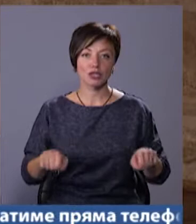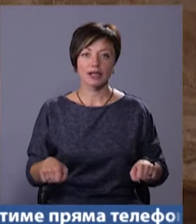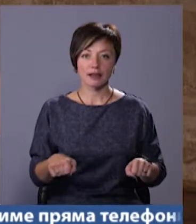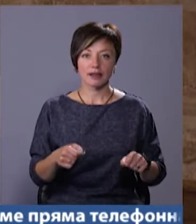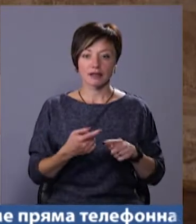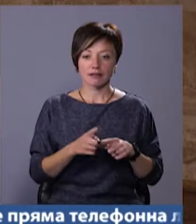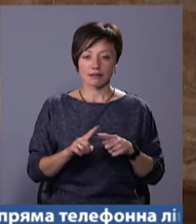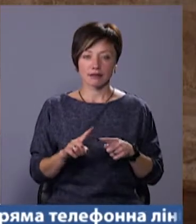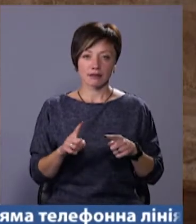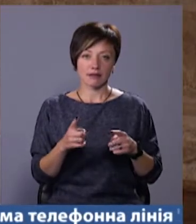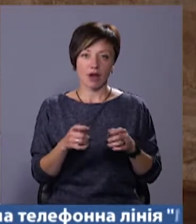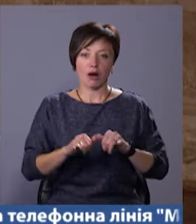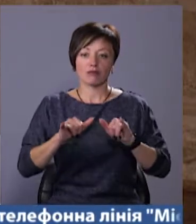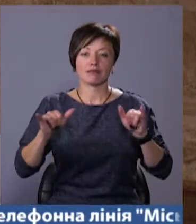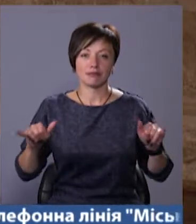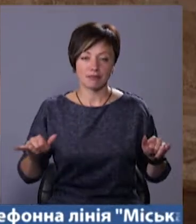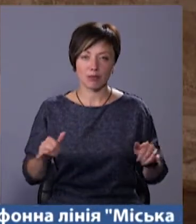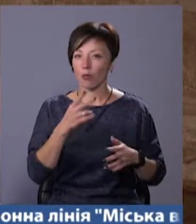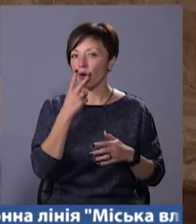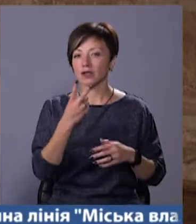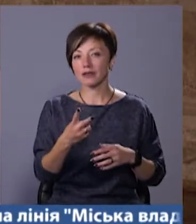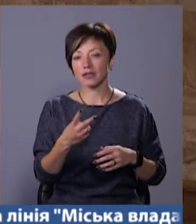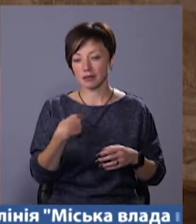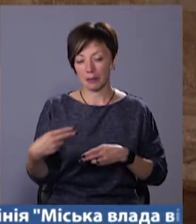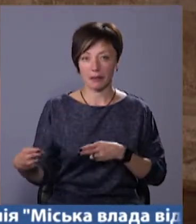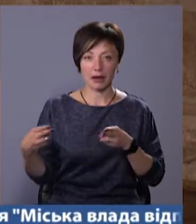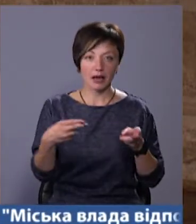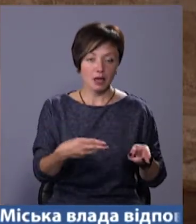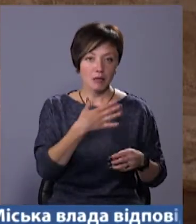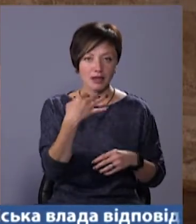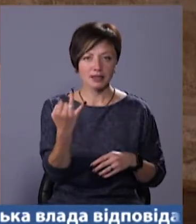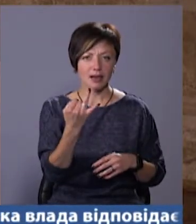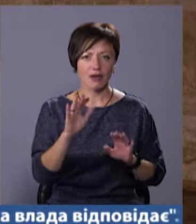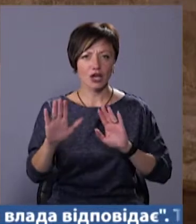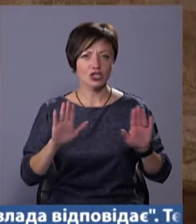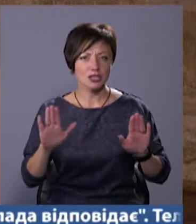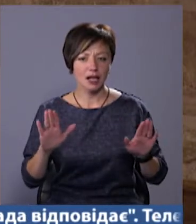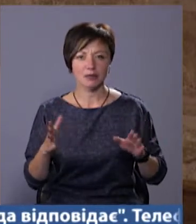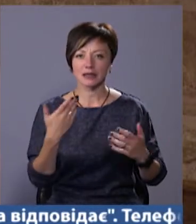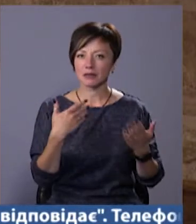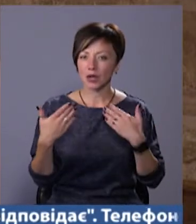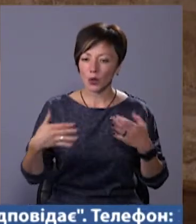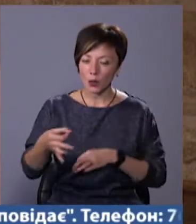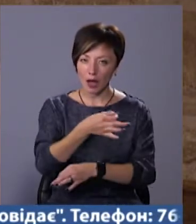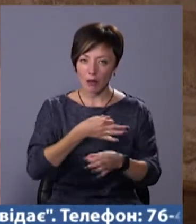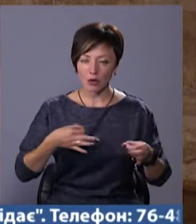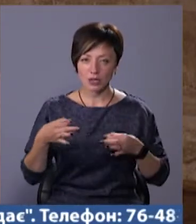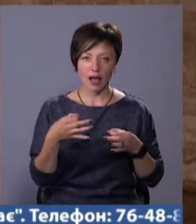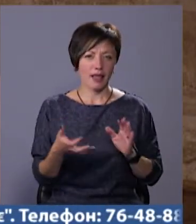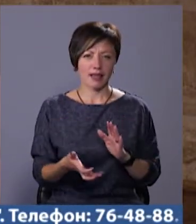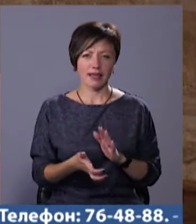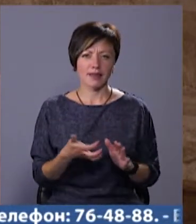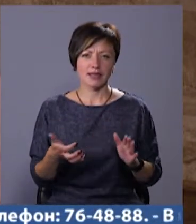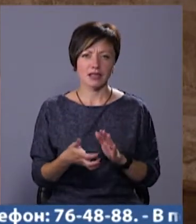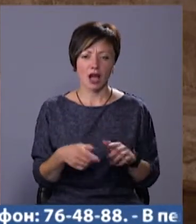свого сприйняття, подивитися. Ми ось приїхали, багато цікавих режисерів, ми всі спілкуємось. І не вистачає